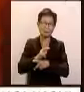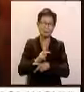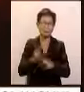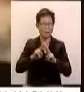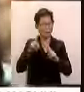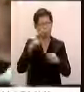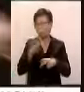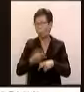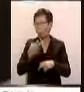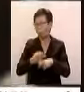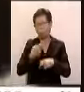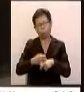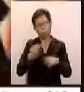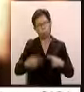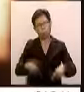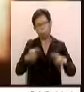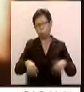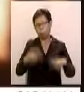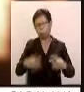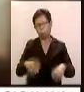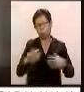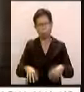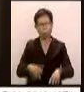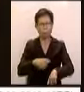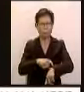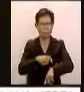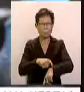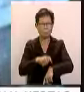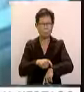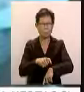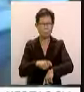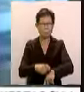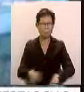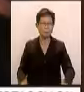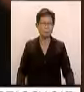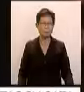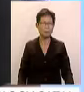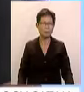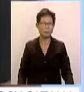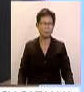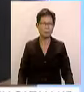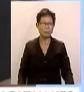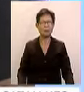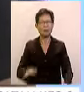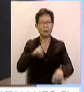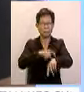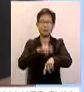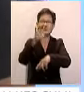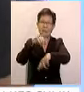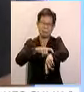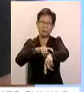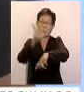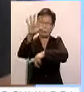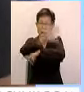Sangat mencabar, sangat mencabar. Tambah-tambah lagi masa yang sangat-sangat singkat lah. Sangat-sangat singkat, dalam masa 5 hari je kami dapat lagu